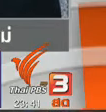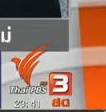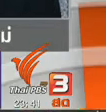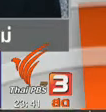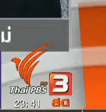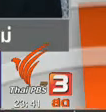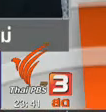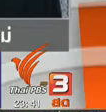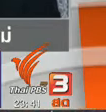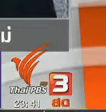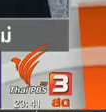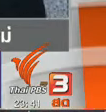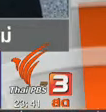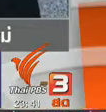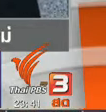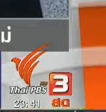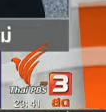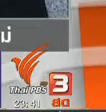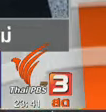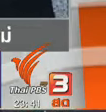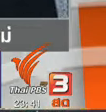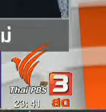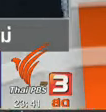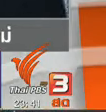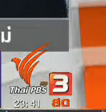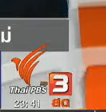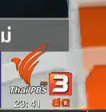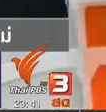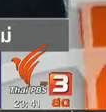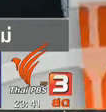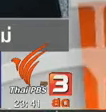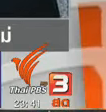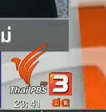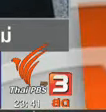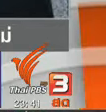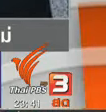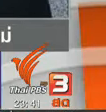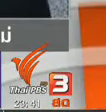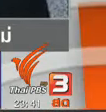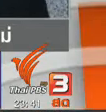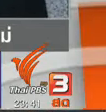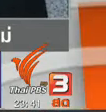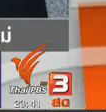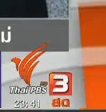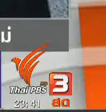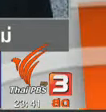The people have witnessed the fight for democracy, a fight which is the determined.